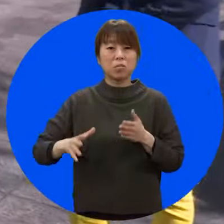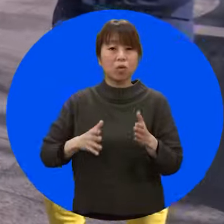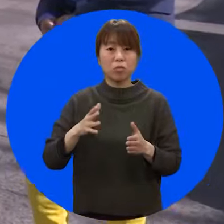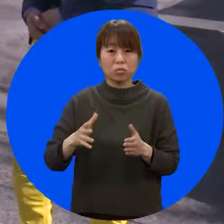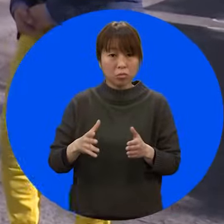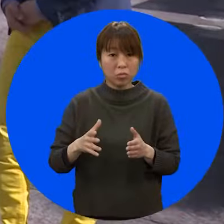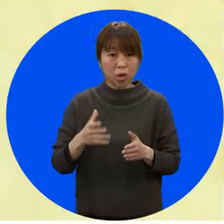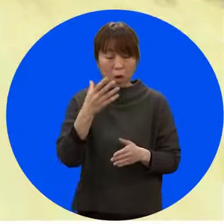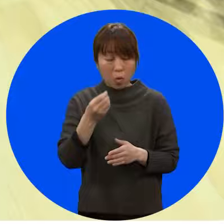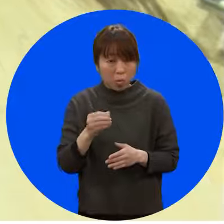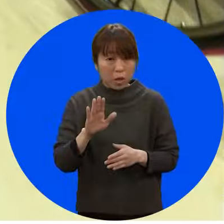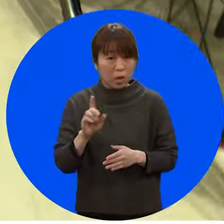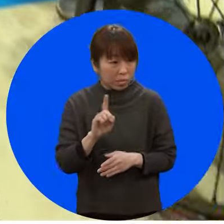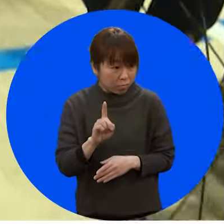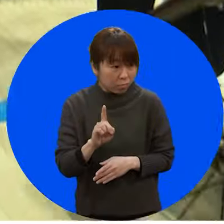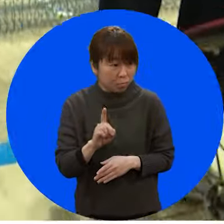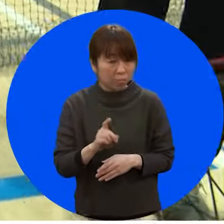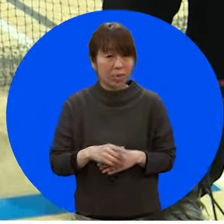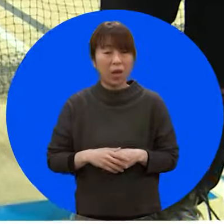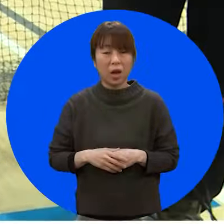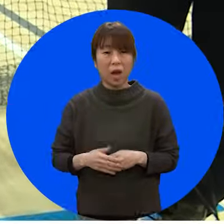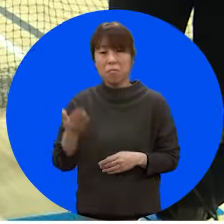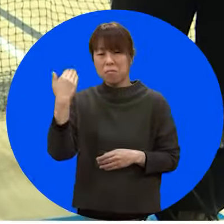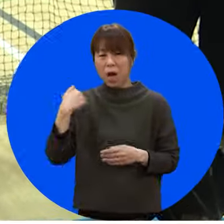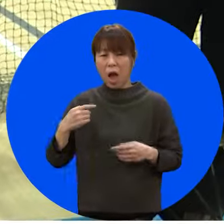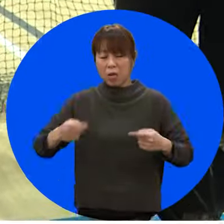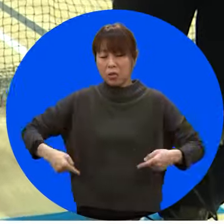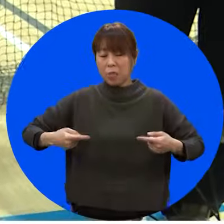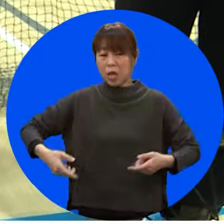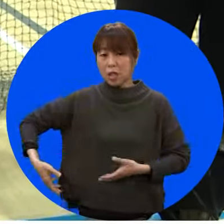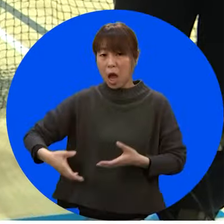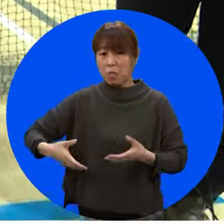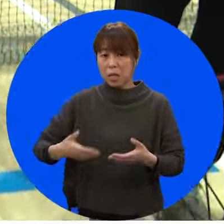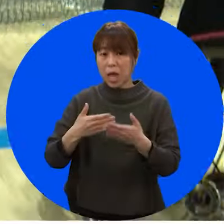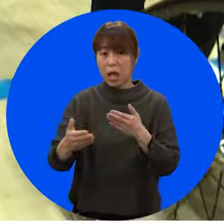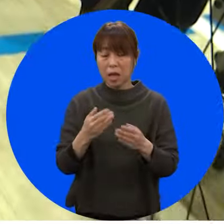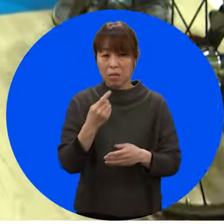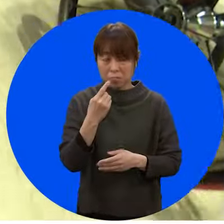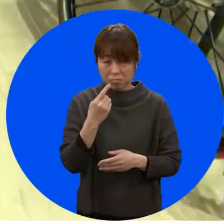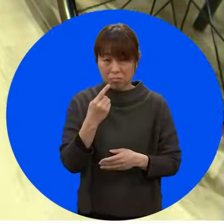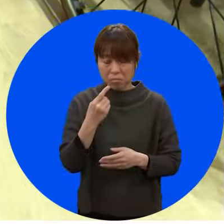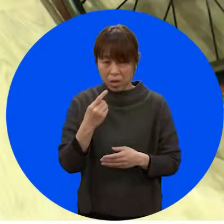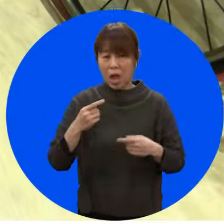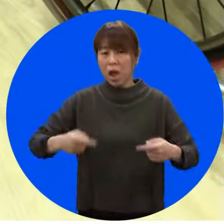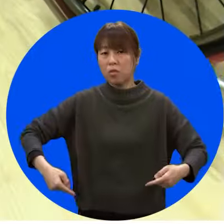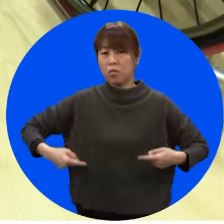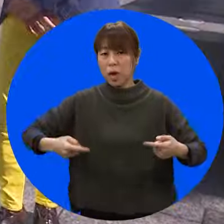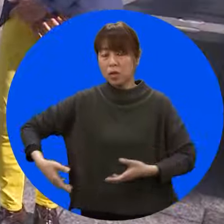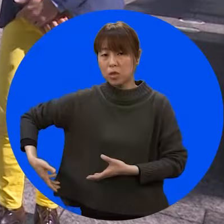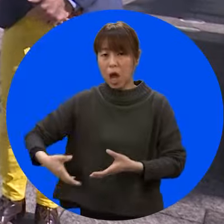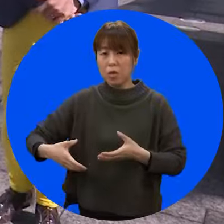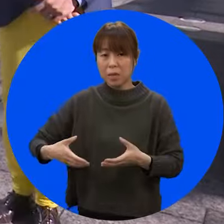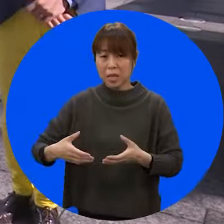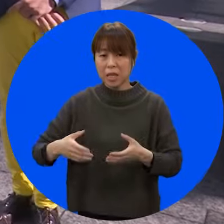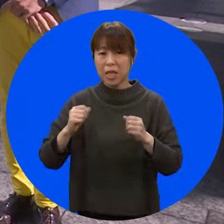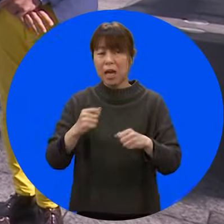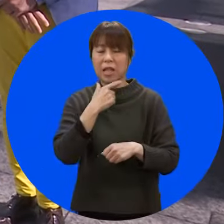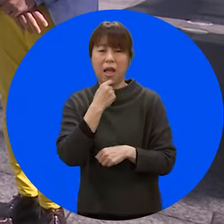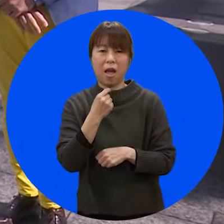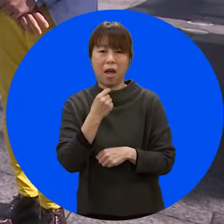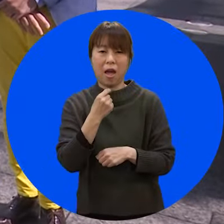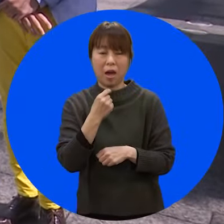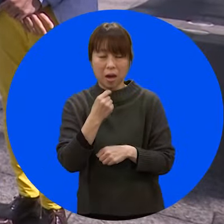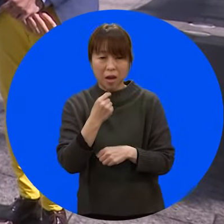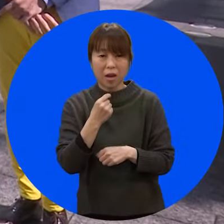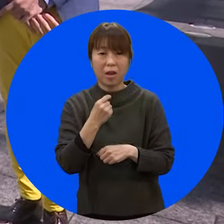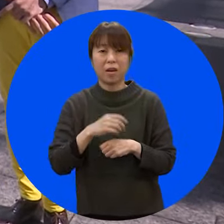味あるものってことあります？ 車椅子ラグビーね、はいはいはい、体験させてもらったでしょ、うん、あれのご縁でやっぱりね、うん、車椅子ラグビーやってみたいよね。気になってますよやっぱり。 なるほどね、うん、あ